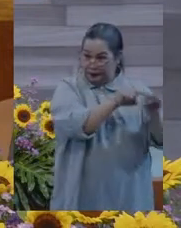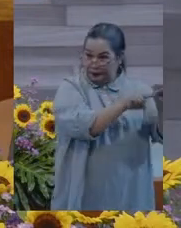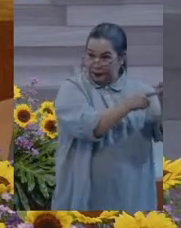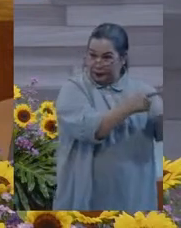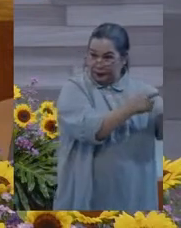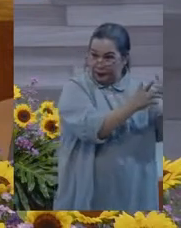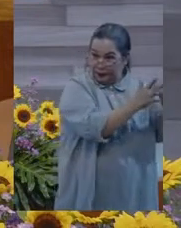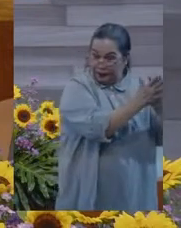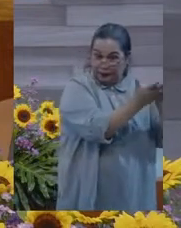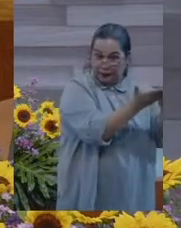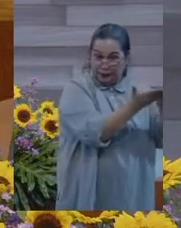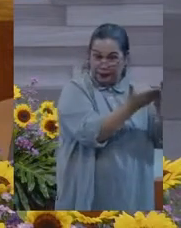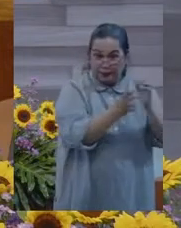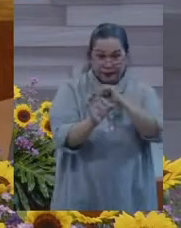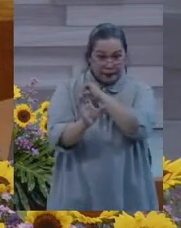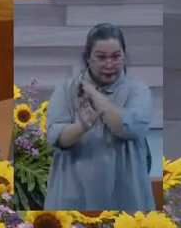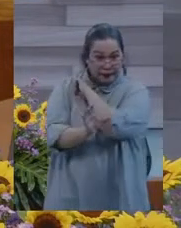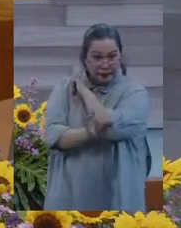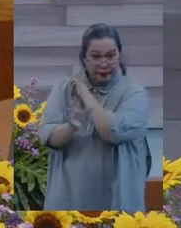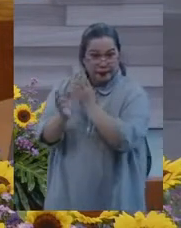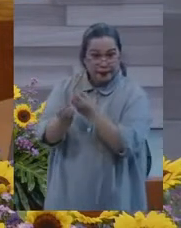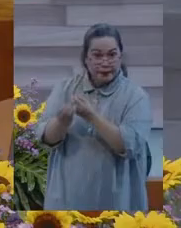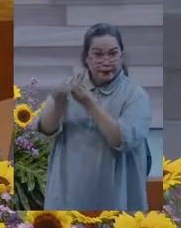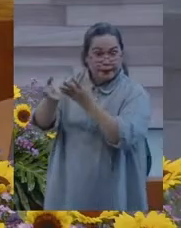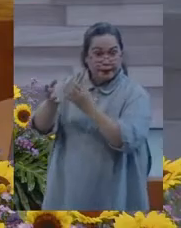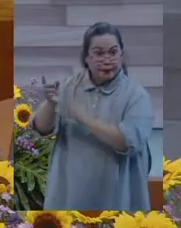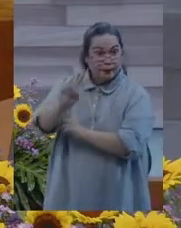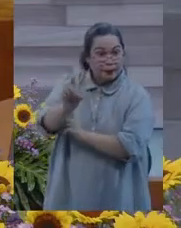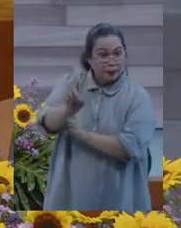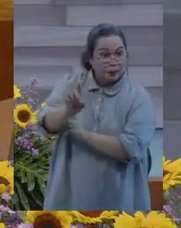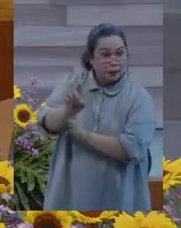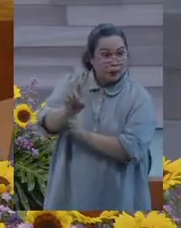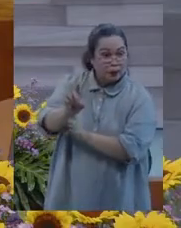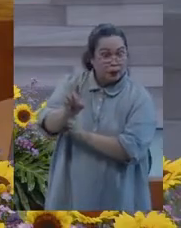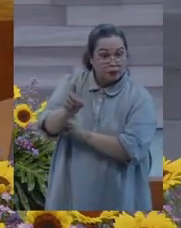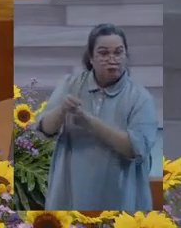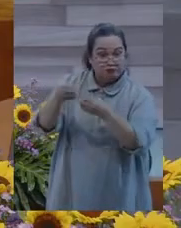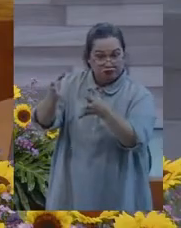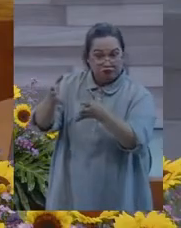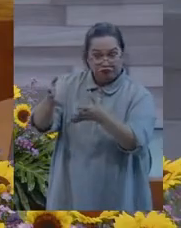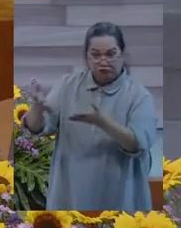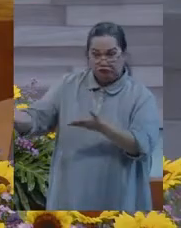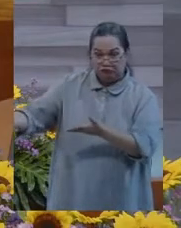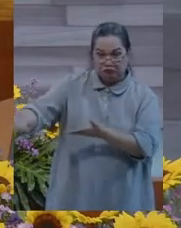Anong ginawa ni Cain? Ang kanyang inalay ay yung kanyang harvest